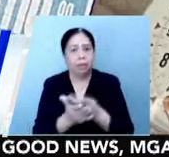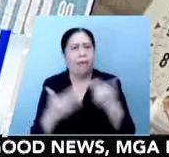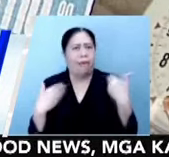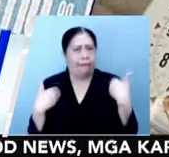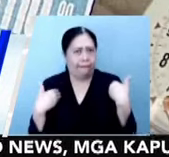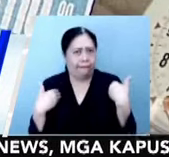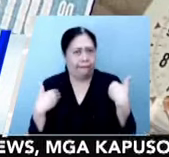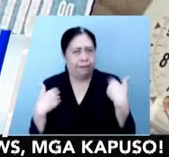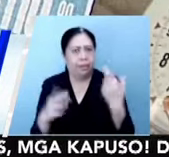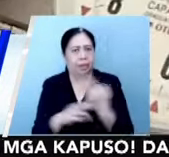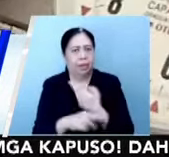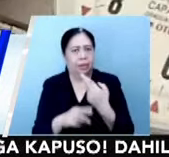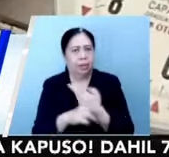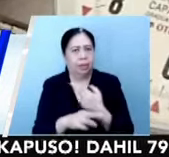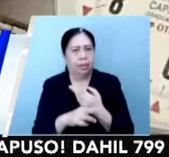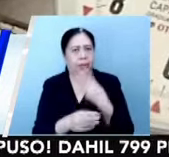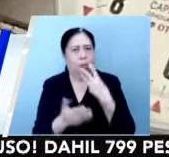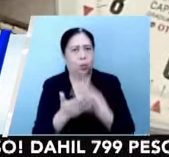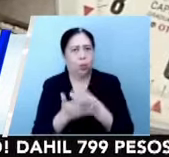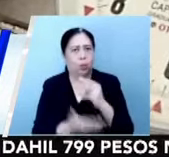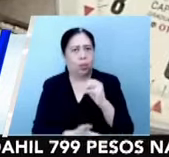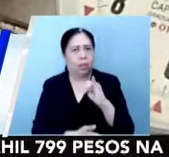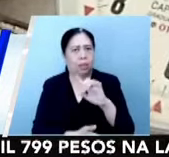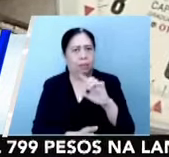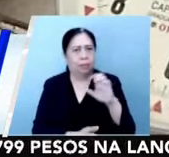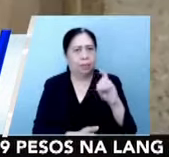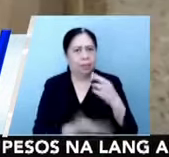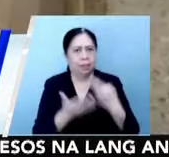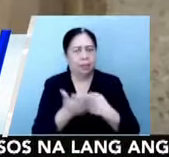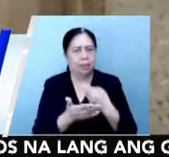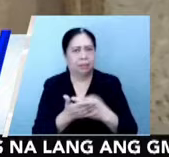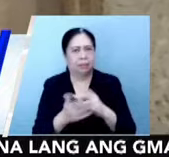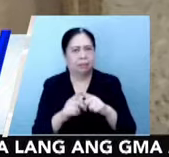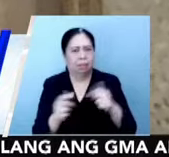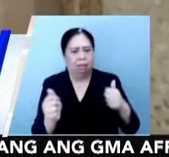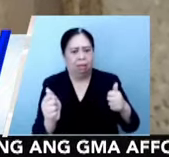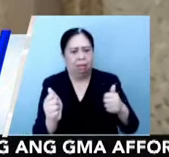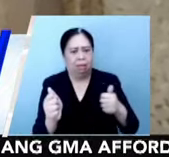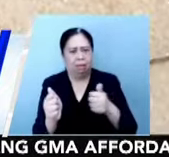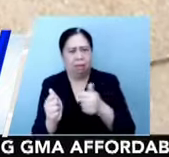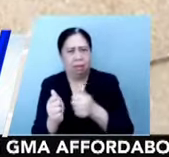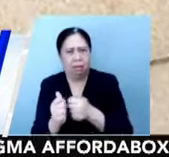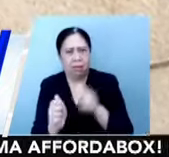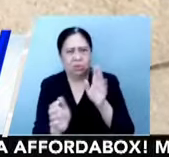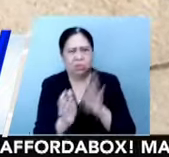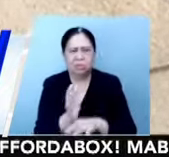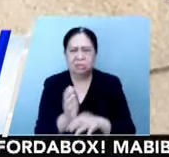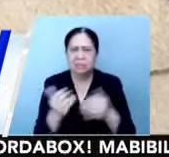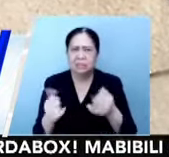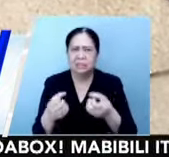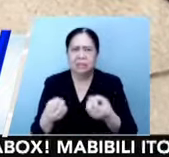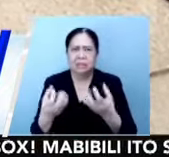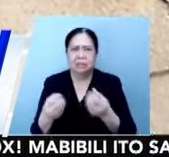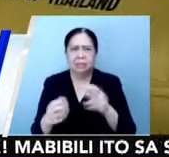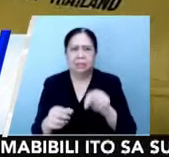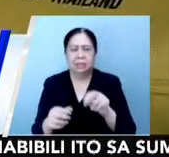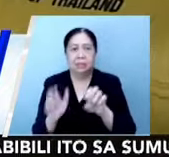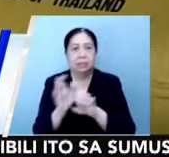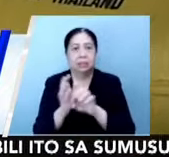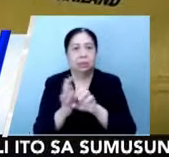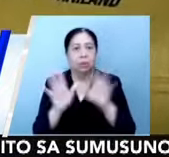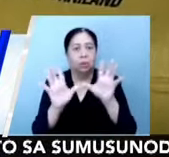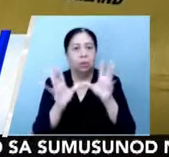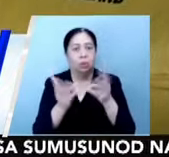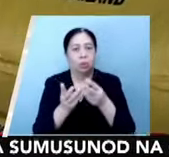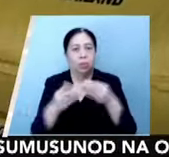regular at well milled rice. Pero tila hindi makakaagapay ang supply ng murang bigas sa demand tulad sa Commonwealth market. Sold out